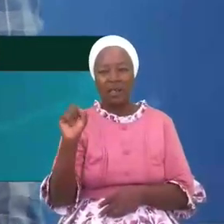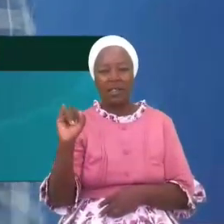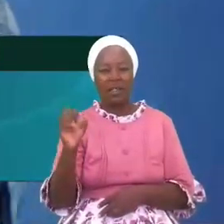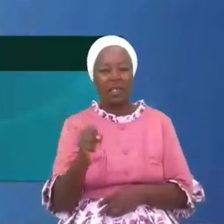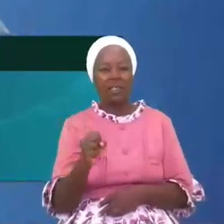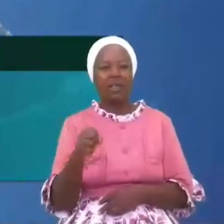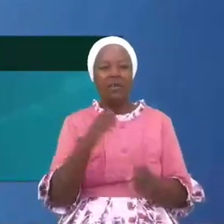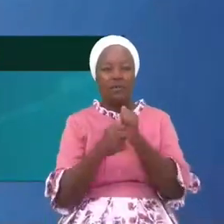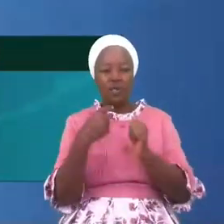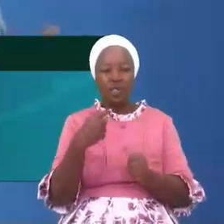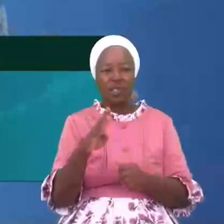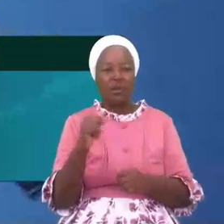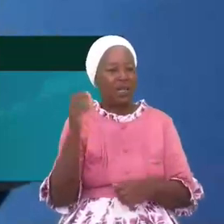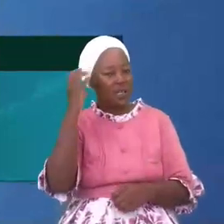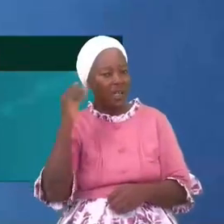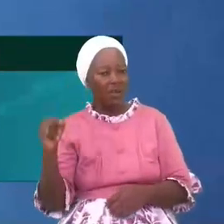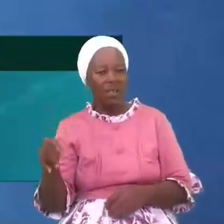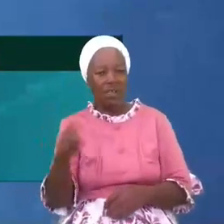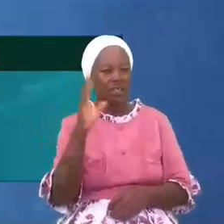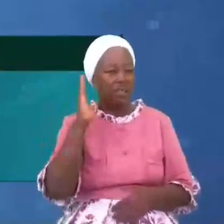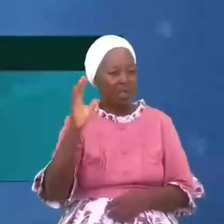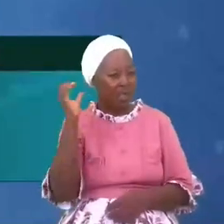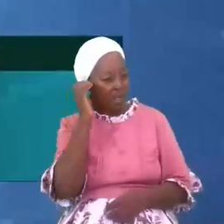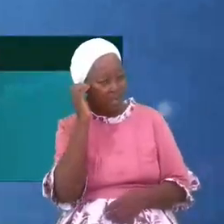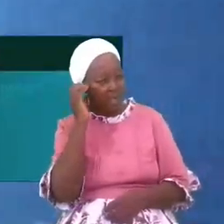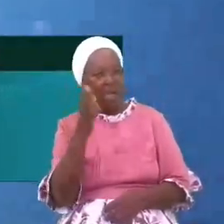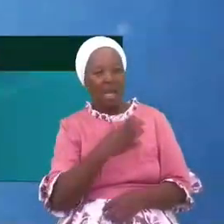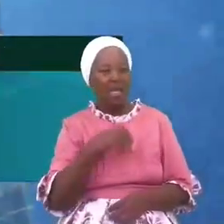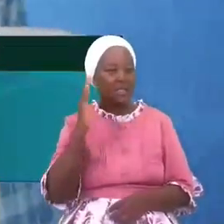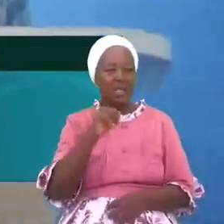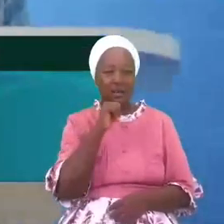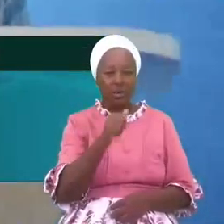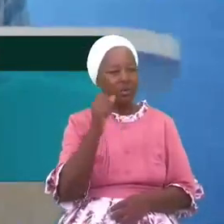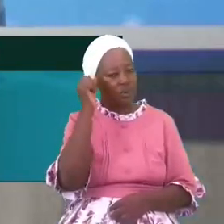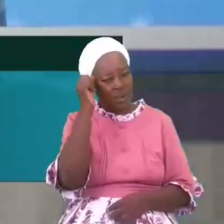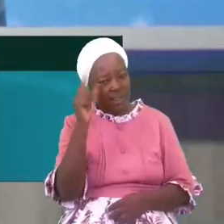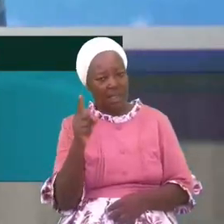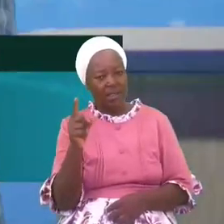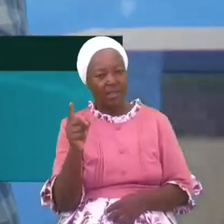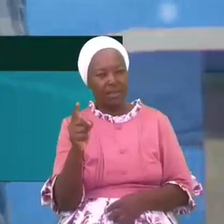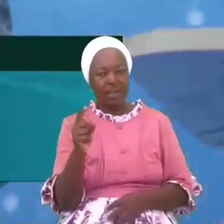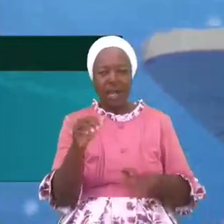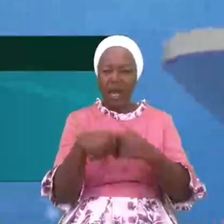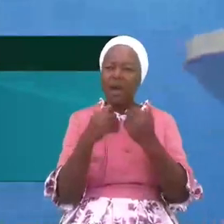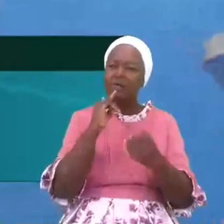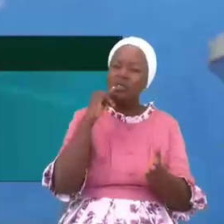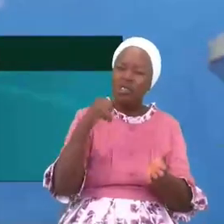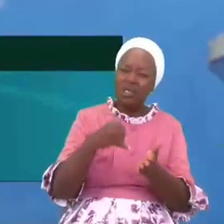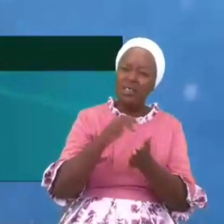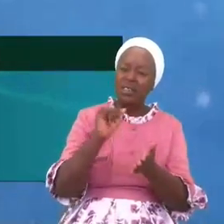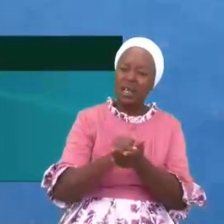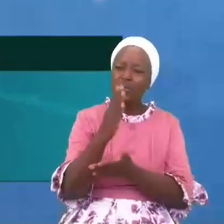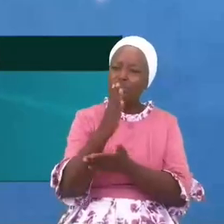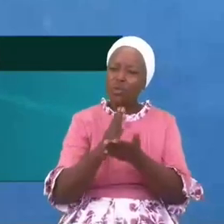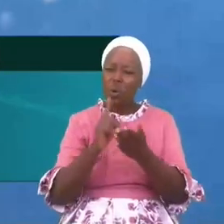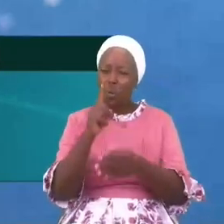Vous entendrez de vos oreilles et vous ne comprendrez point. Comment se fait-il que quelqu'un